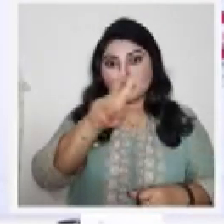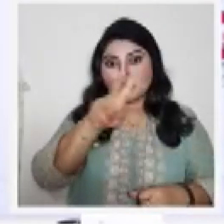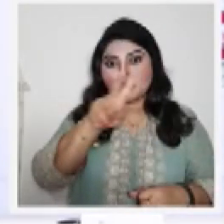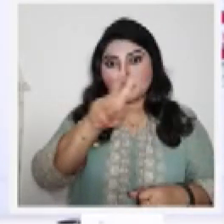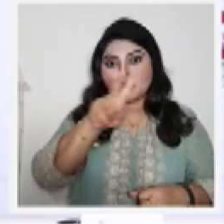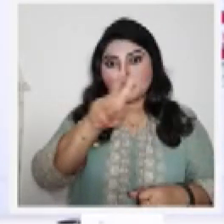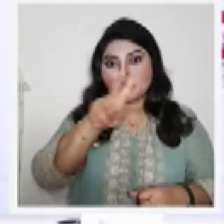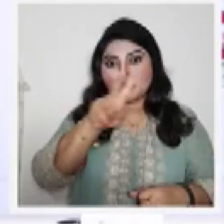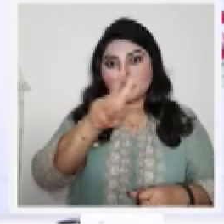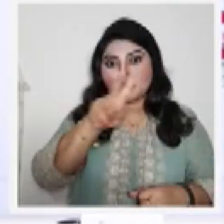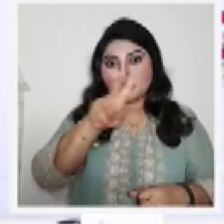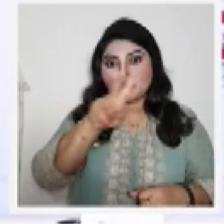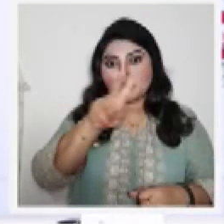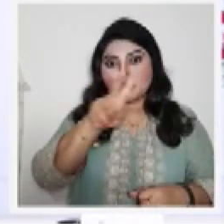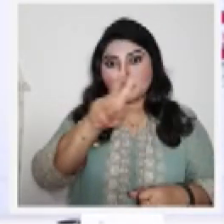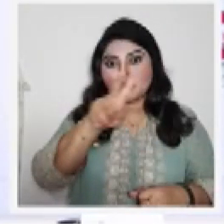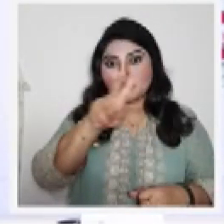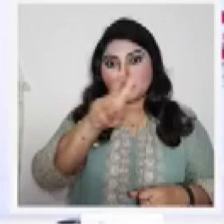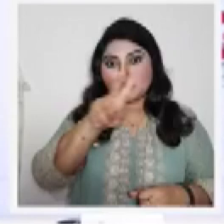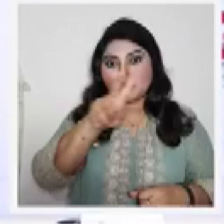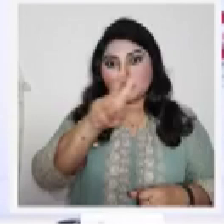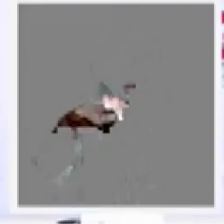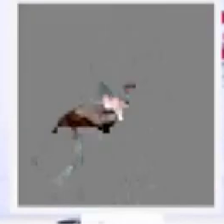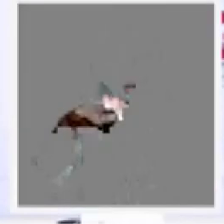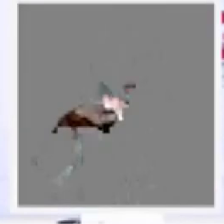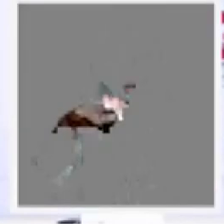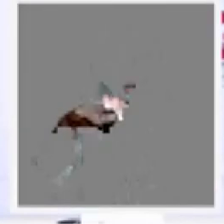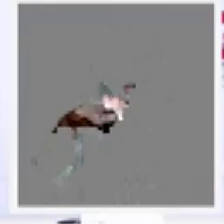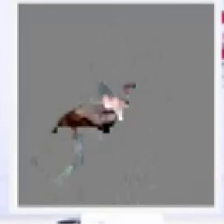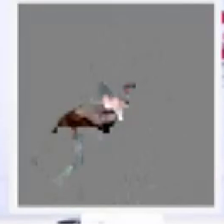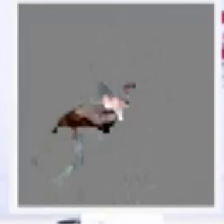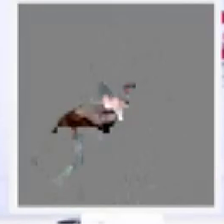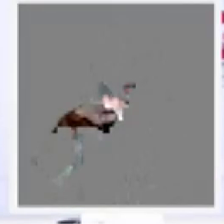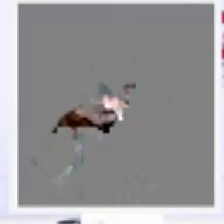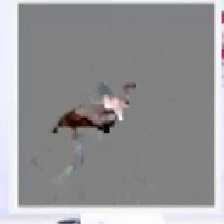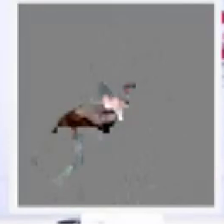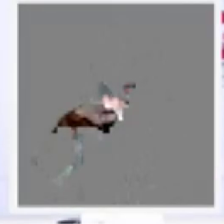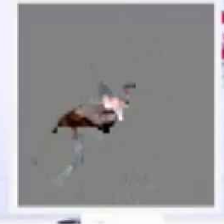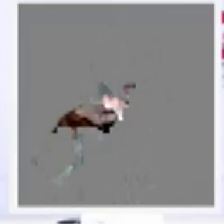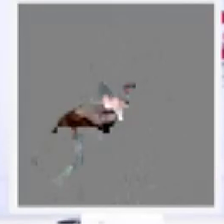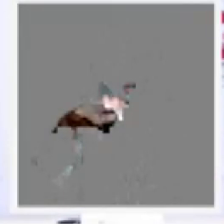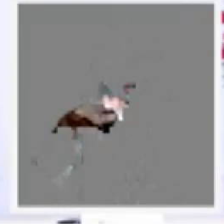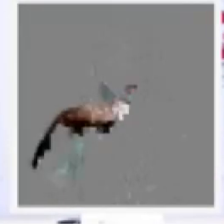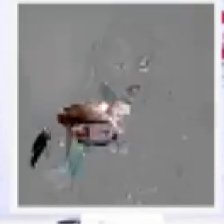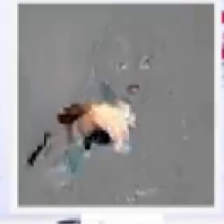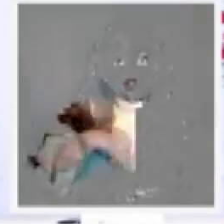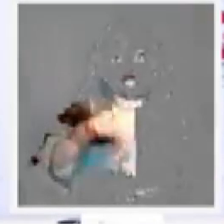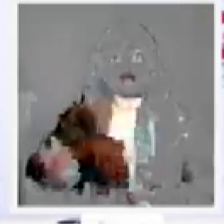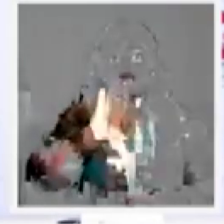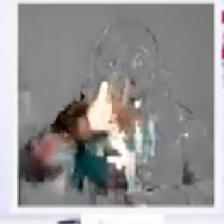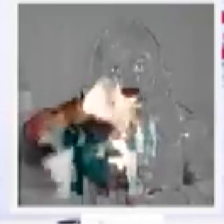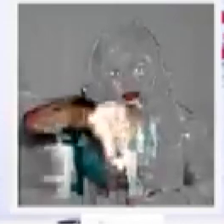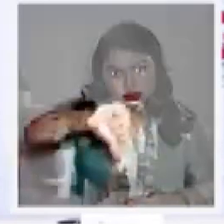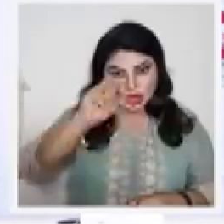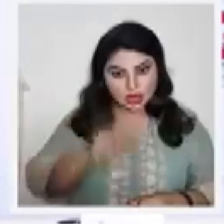12,49,560টি। 24 ঘন্টায় যা নমুনা পরীক্ষা হয়েছে তাতে শনাক্ত হয়েছে 2,611 জন, এ পর্যন্ত শনাক্ত